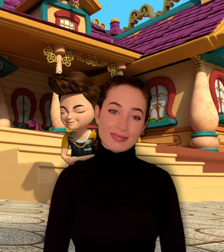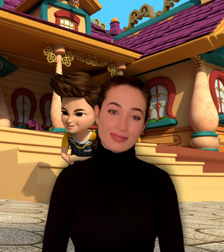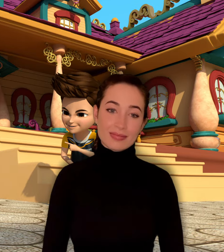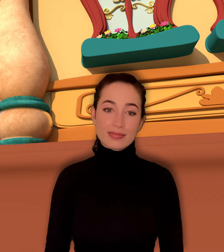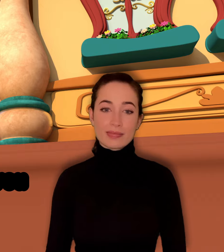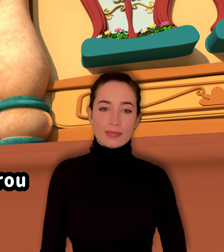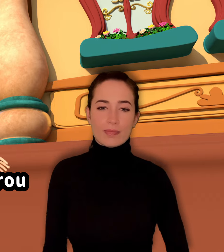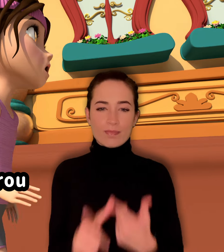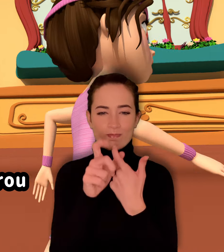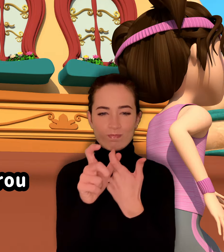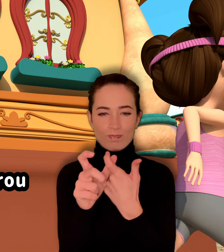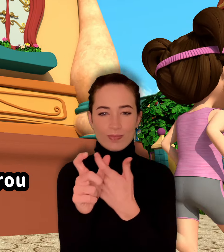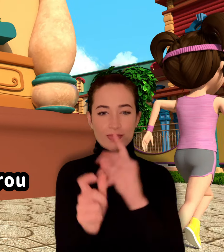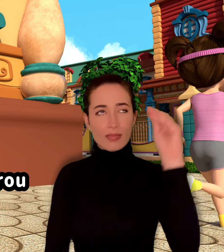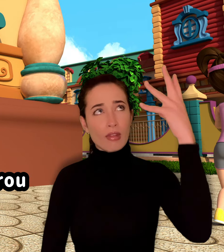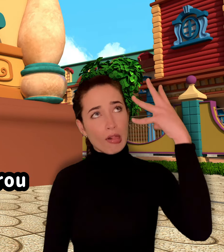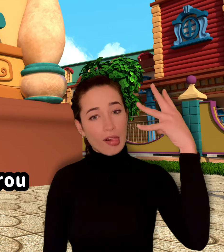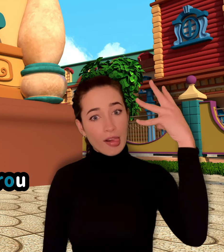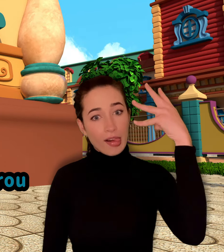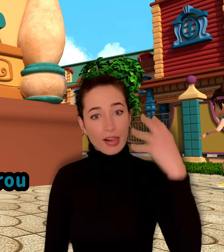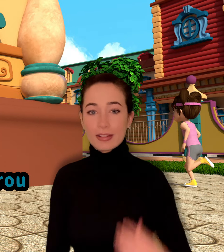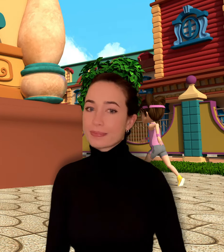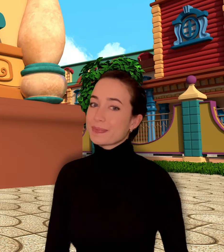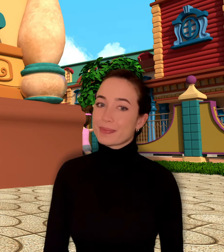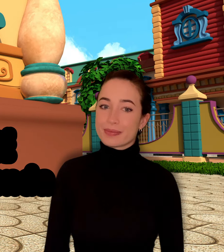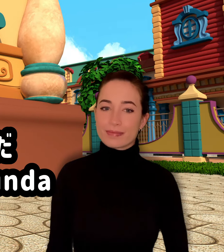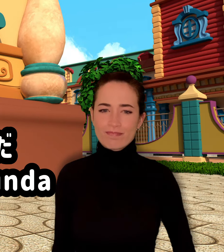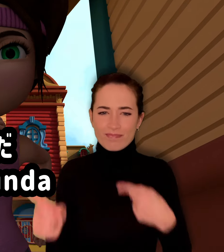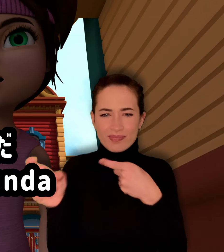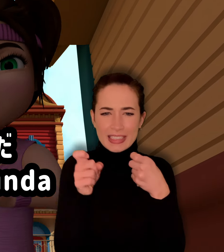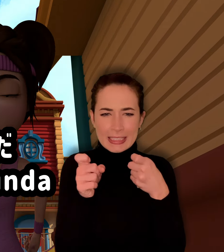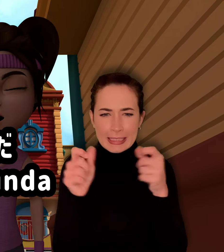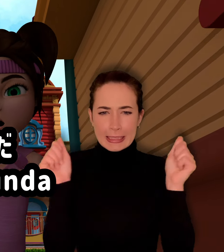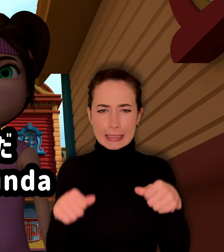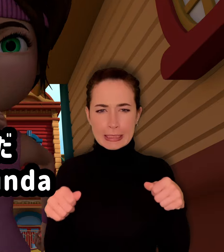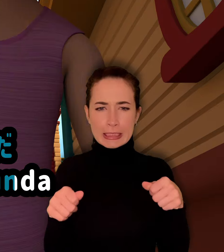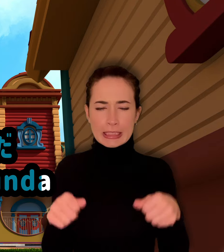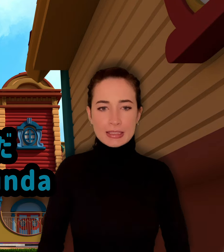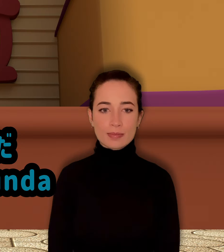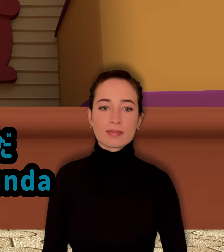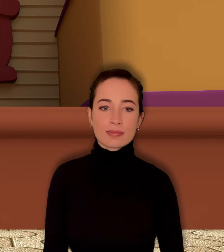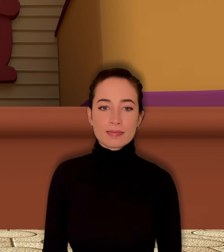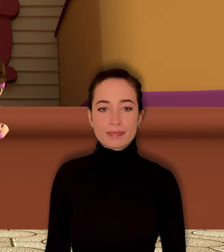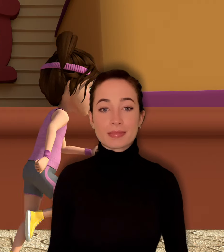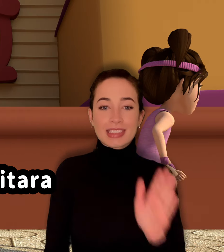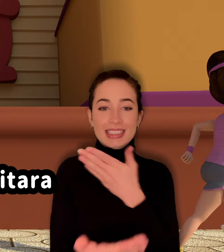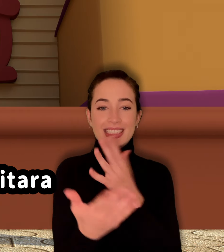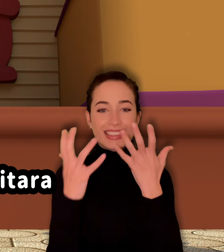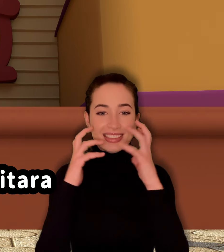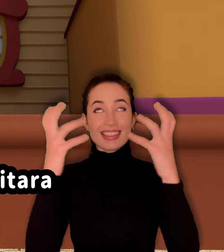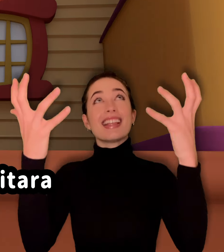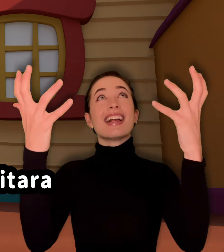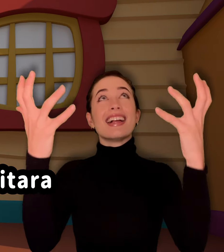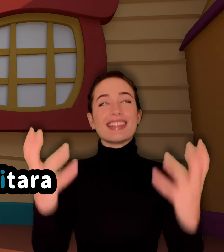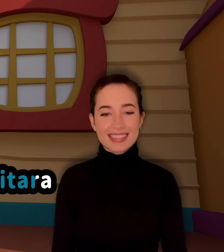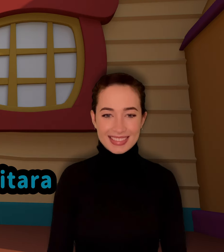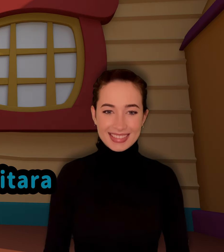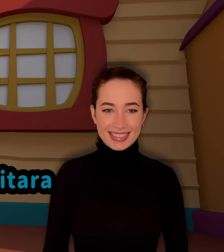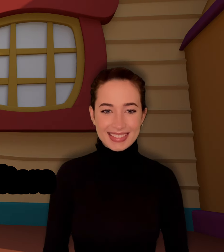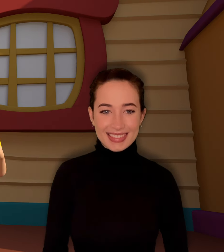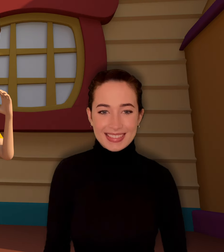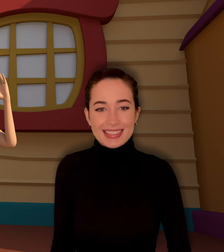だ一生懸命走を頑張ってあるんだ毎日